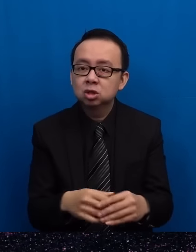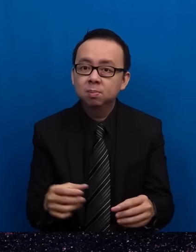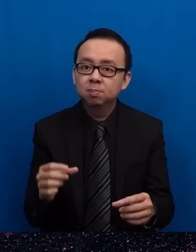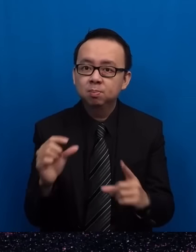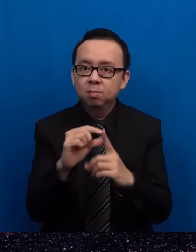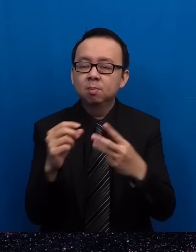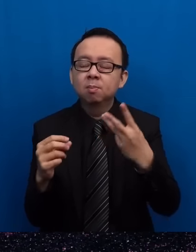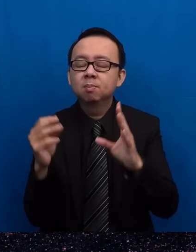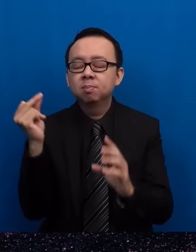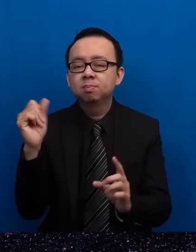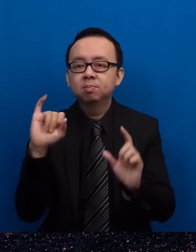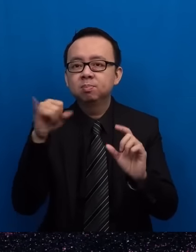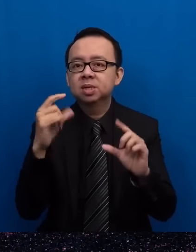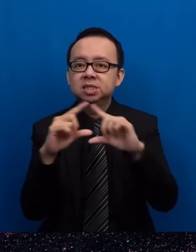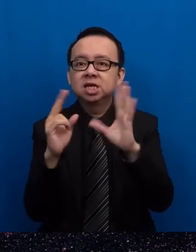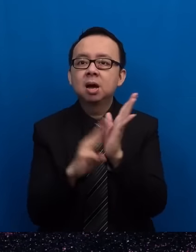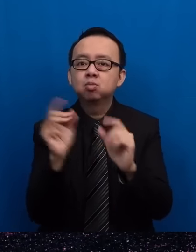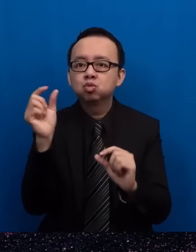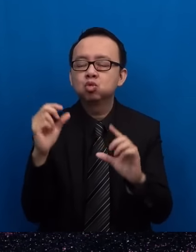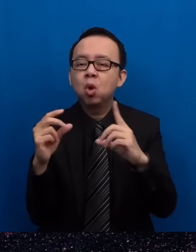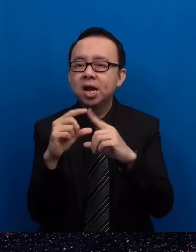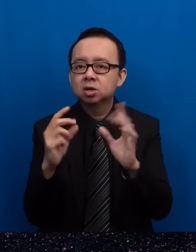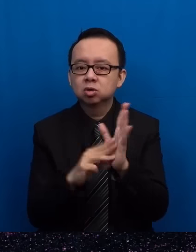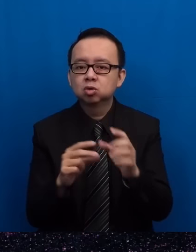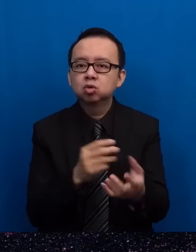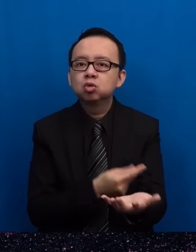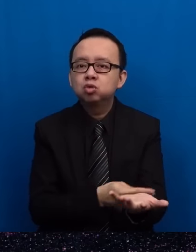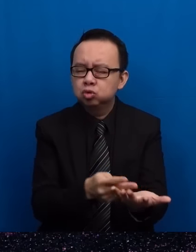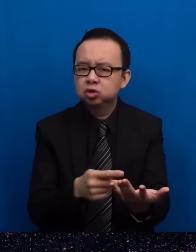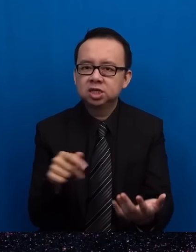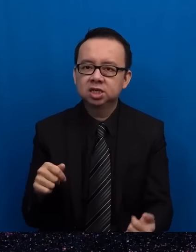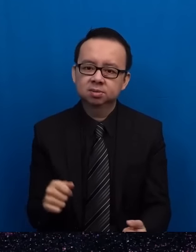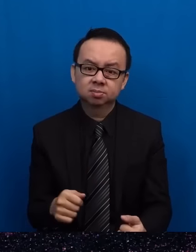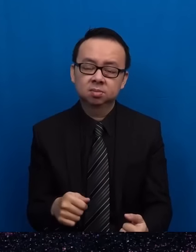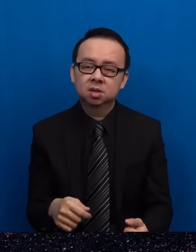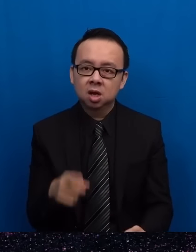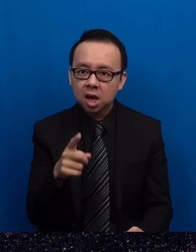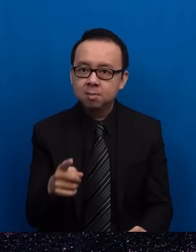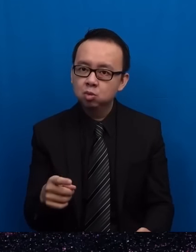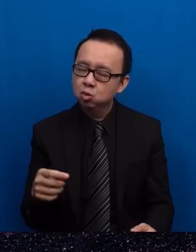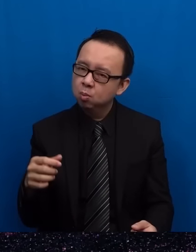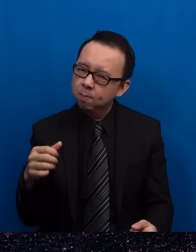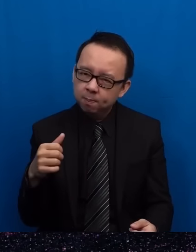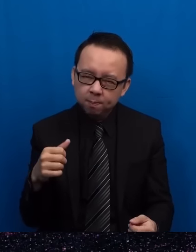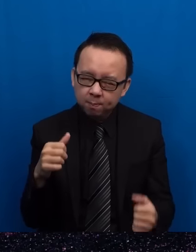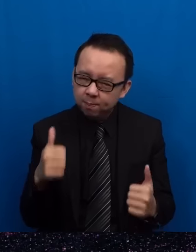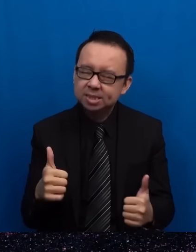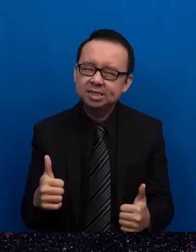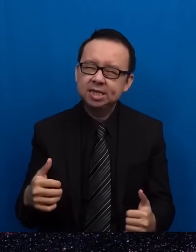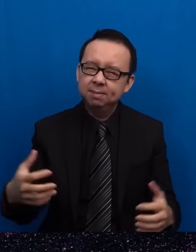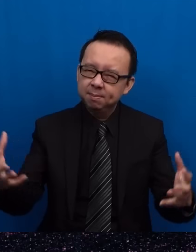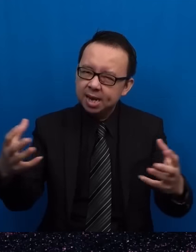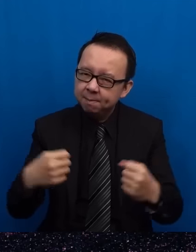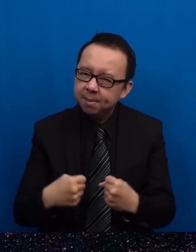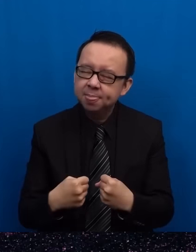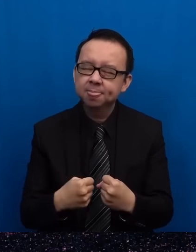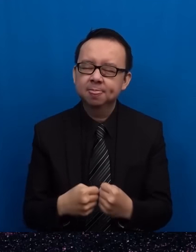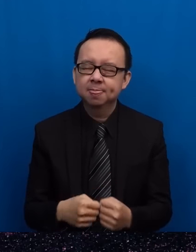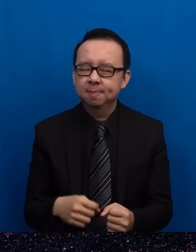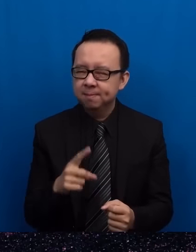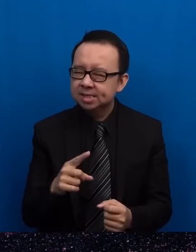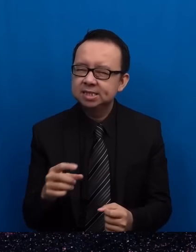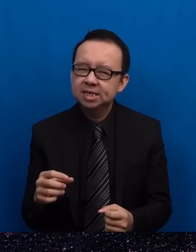dengan iman segenap hati. That you shall receive, that you shall find, and a door shall be open unto